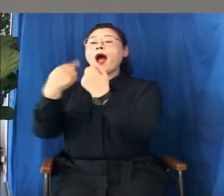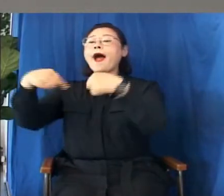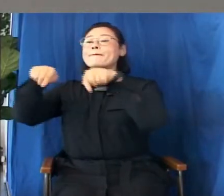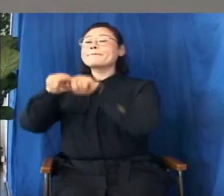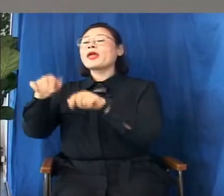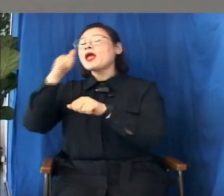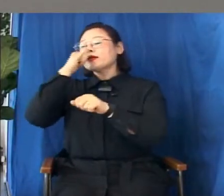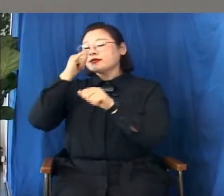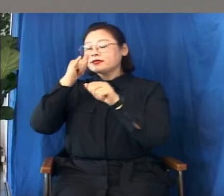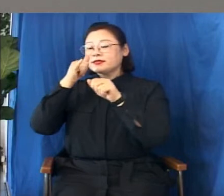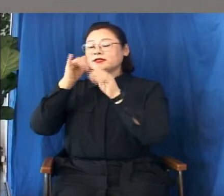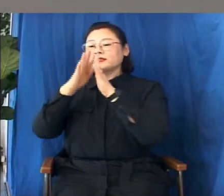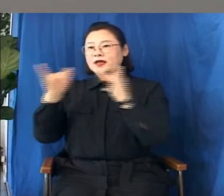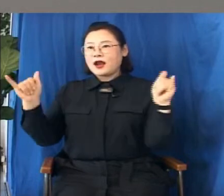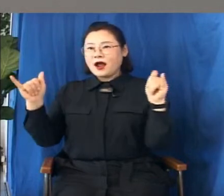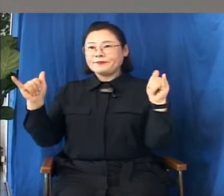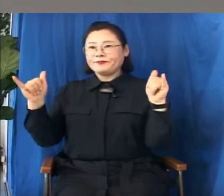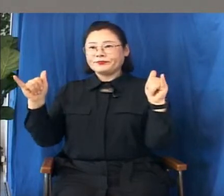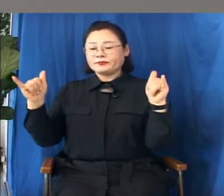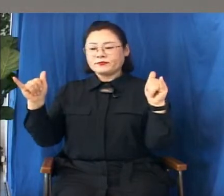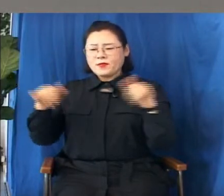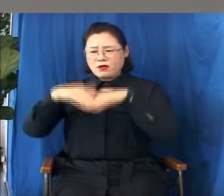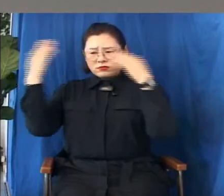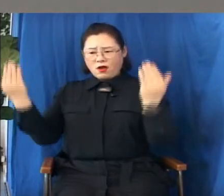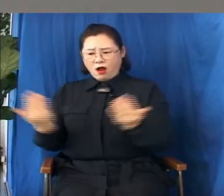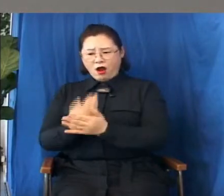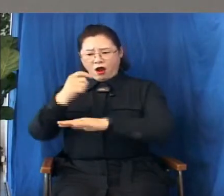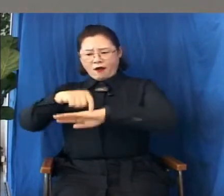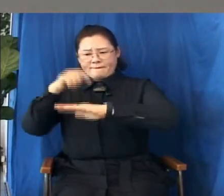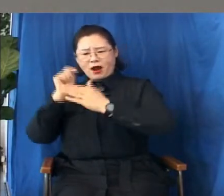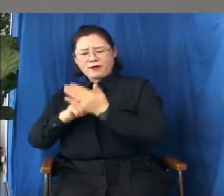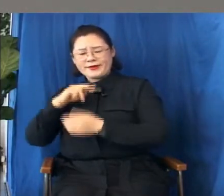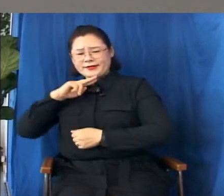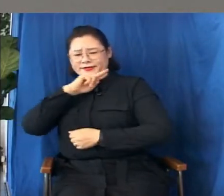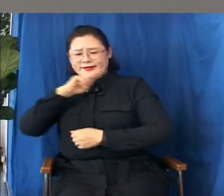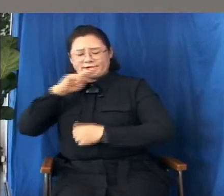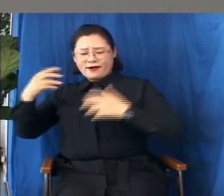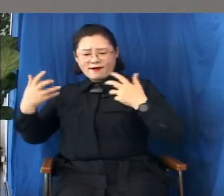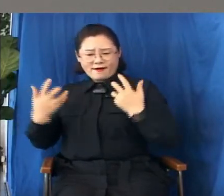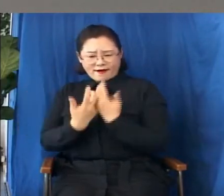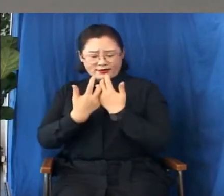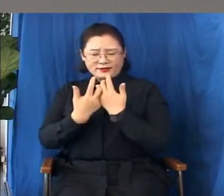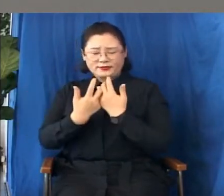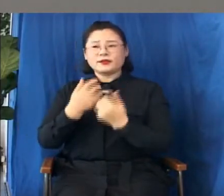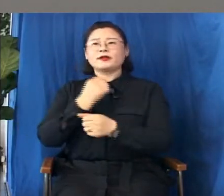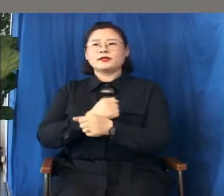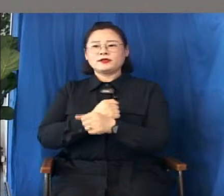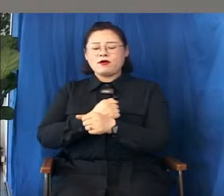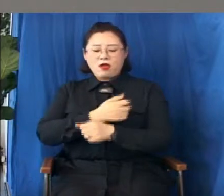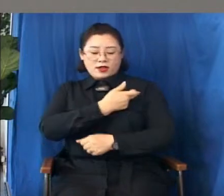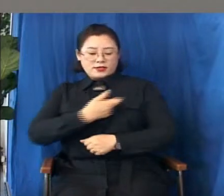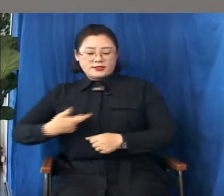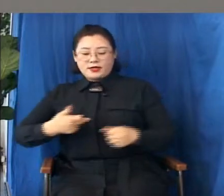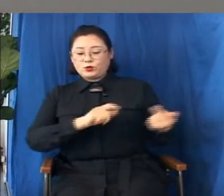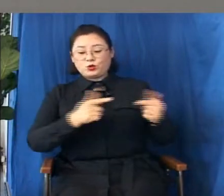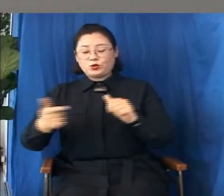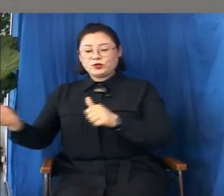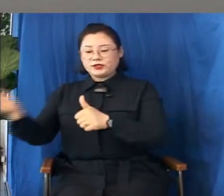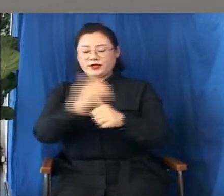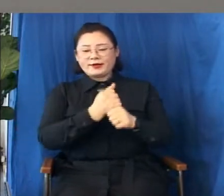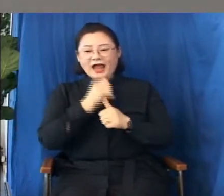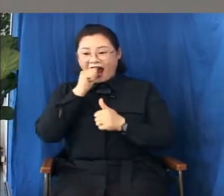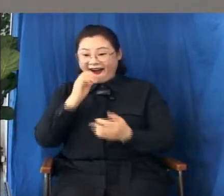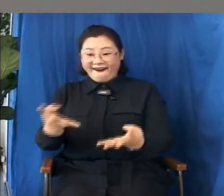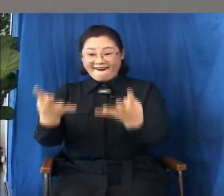사두개인의 당파가 다 마음에 시기가 가득하여 일어나서 사도들을 잡아다가 옥에